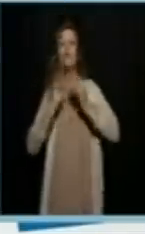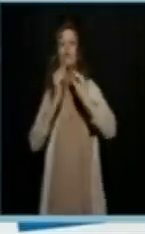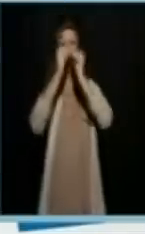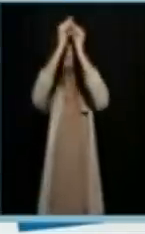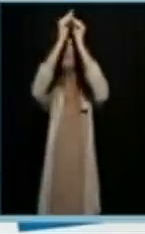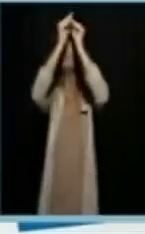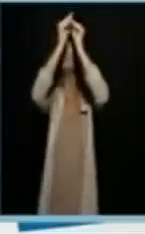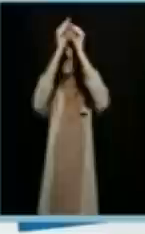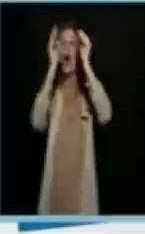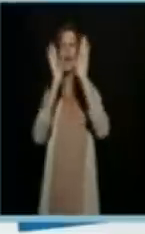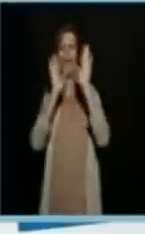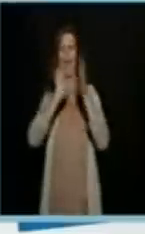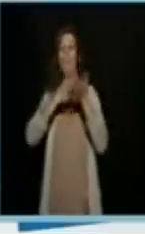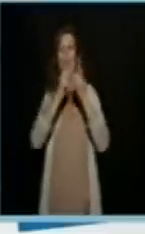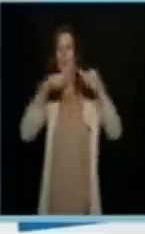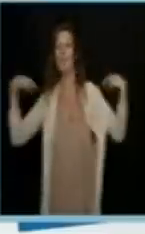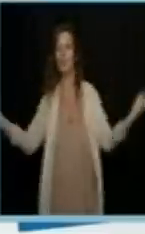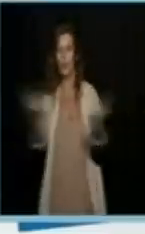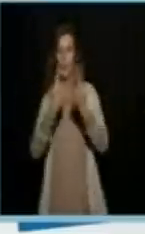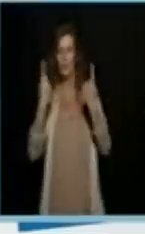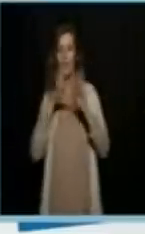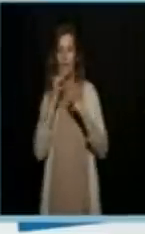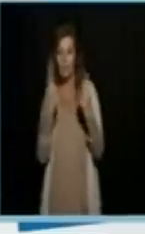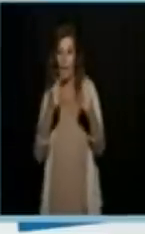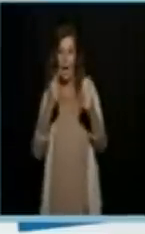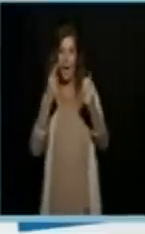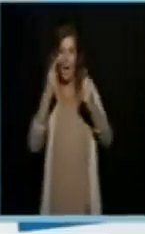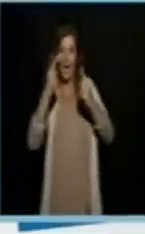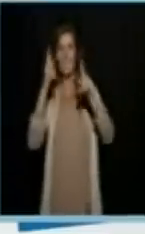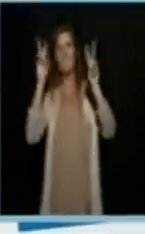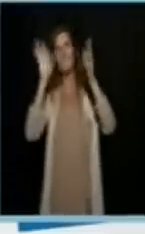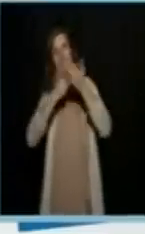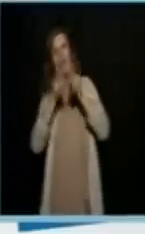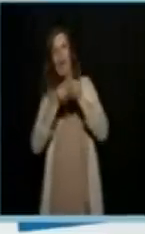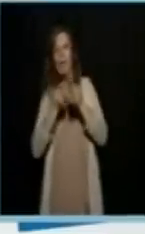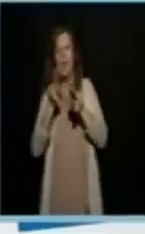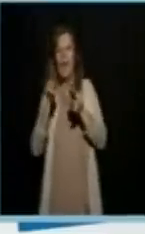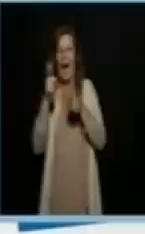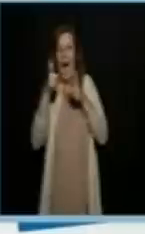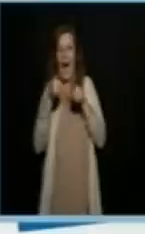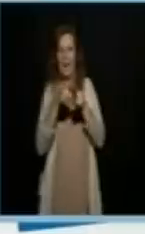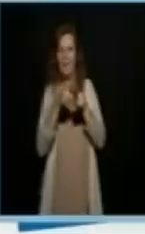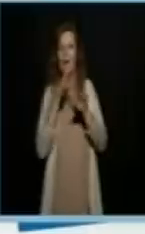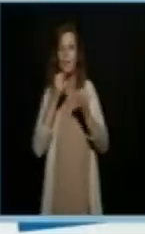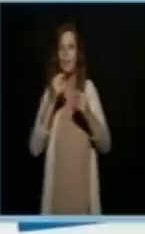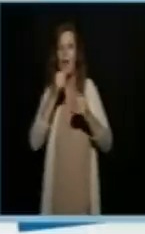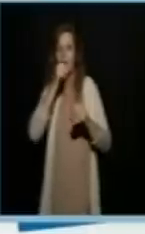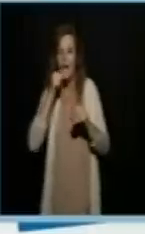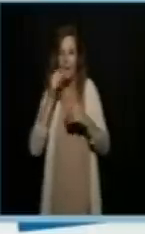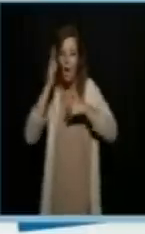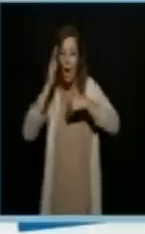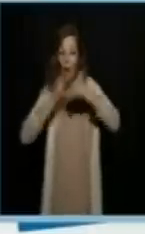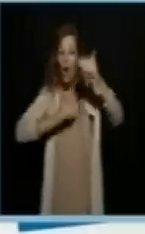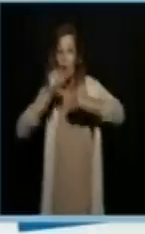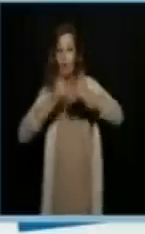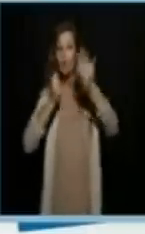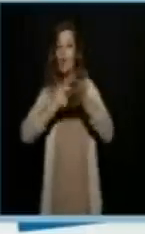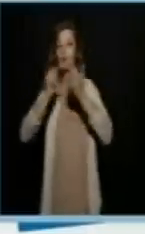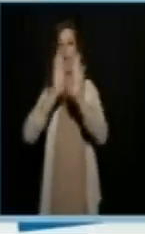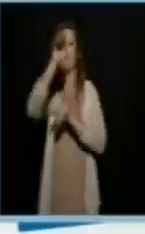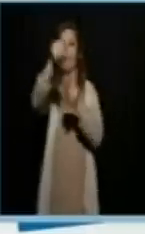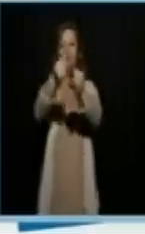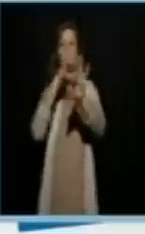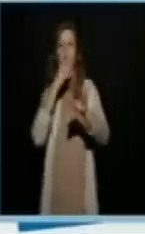massa, è fondamentale per costruire la scuola del futuro. È fondamentale per parlare di high